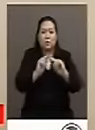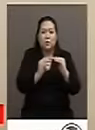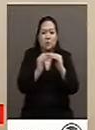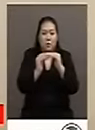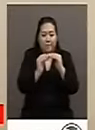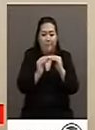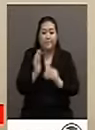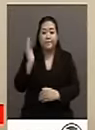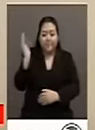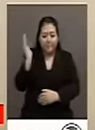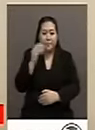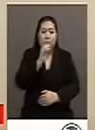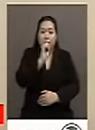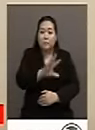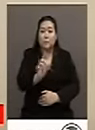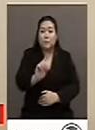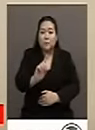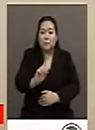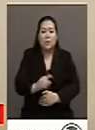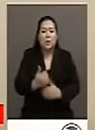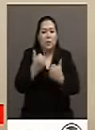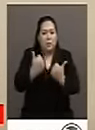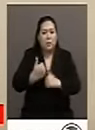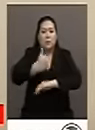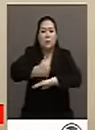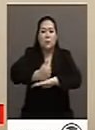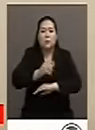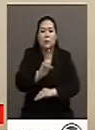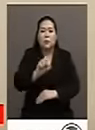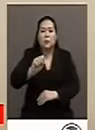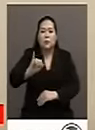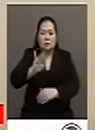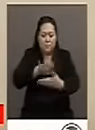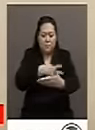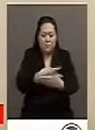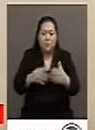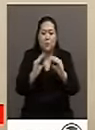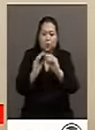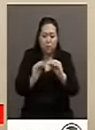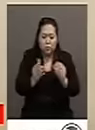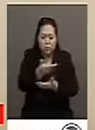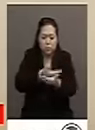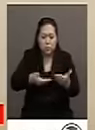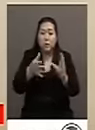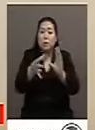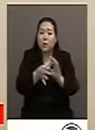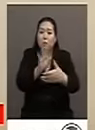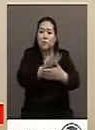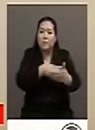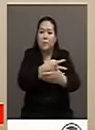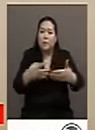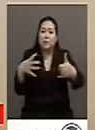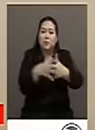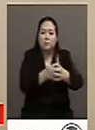อกว่าวันนี้ทางอธิบดีของ DSI ก็ประชุมวางแผนการจับกุมตัวพระธรรมชโยแล้วก็จะรายงานผลการ